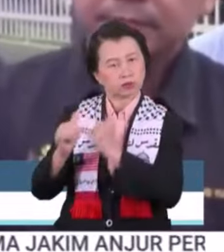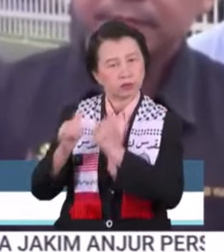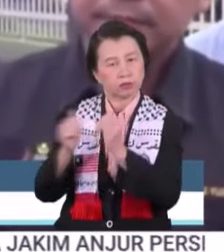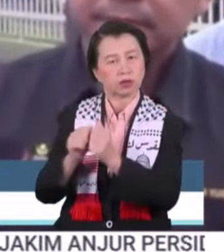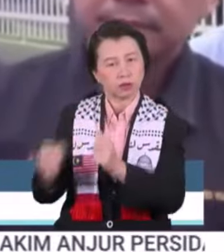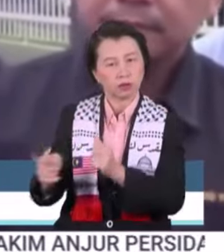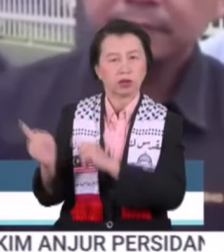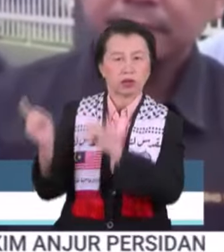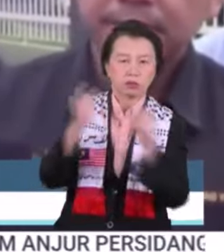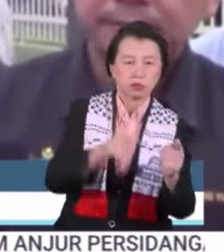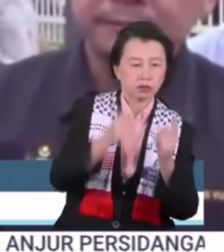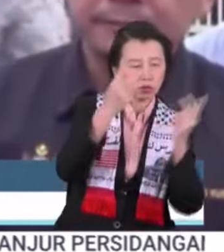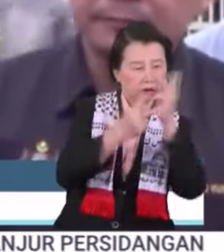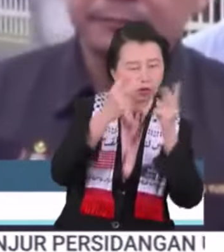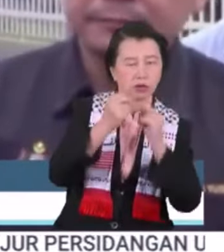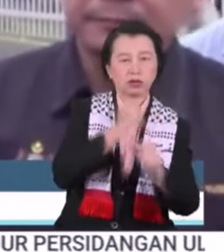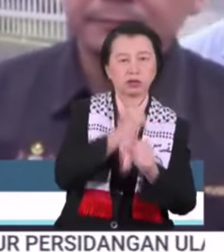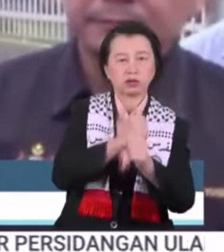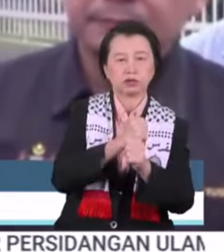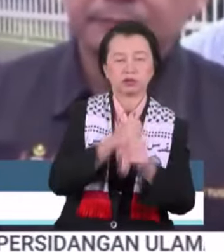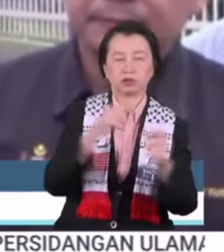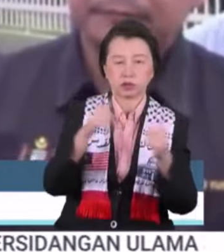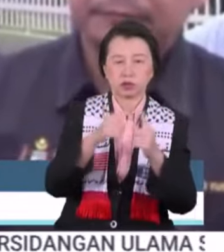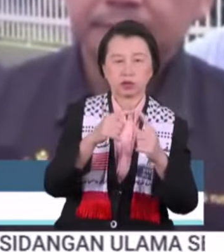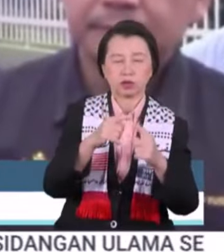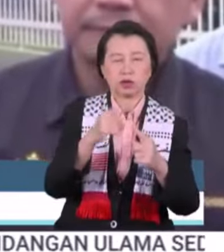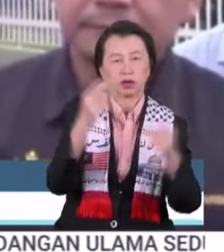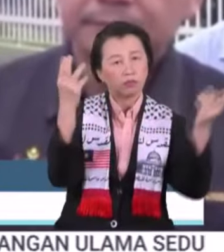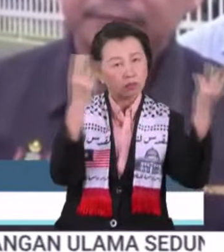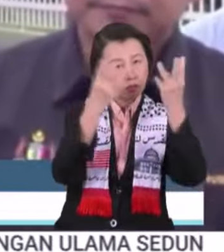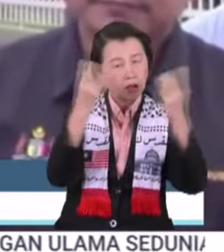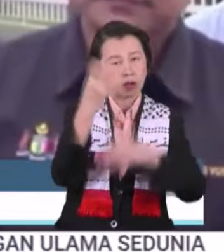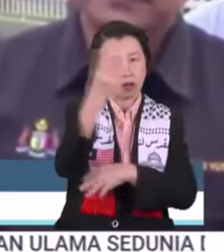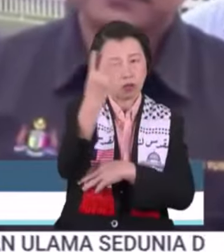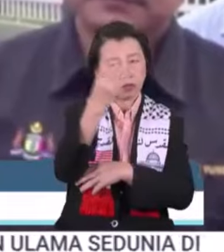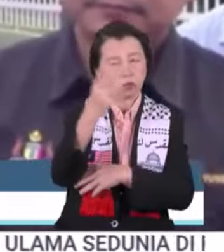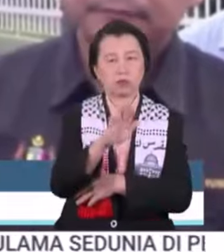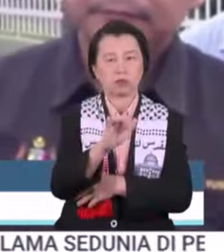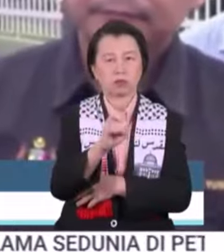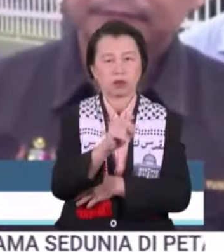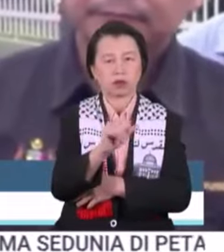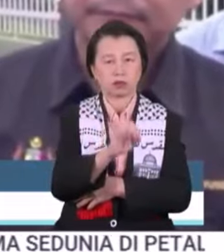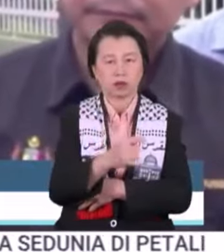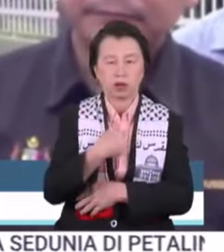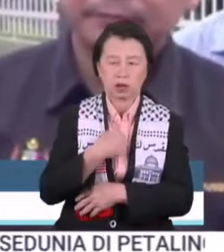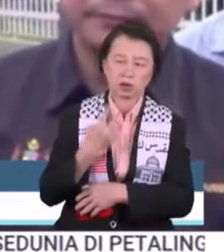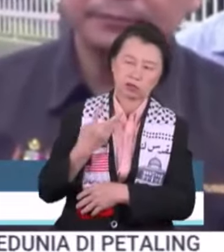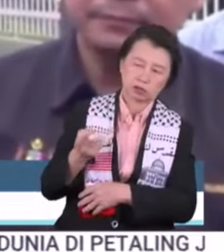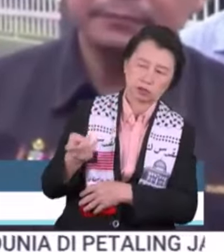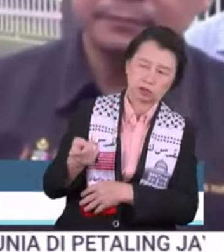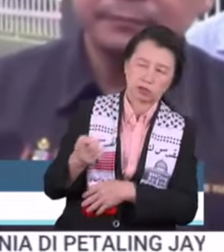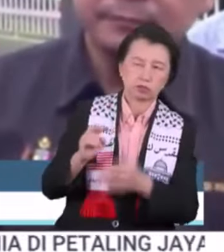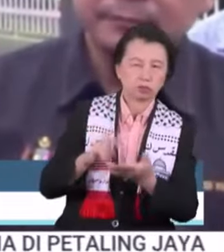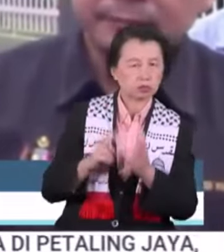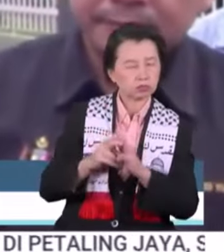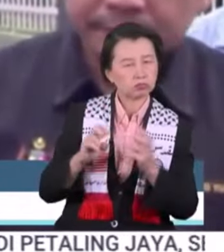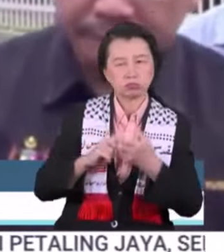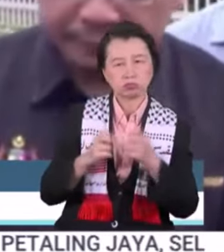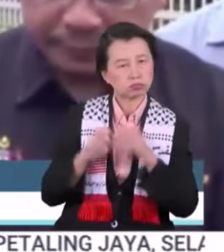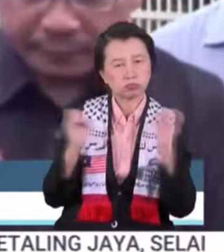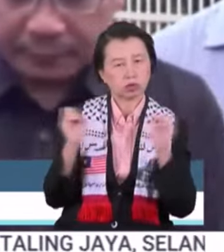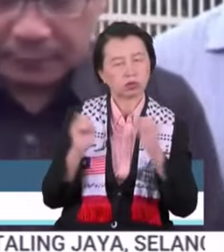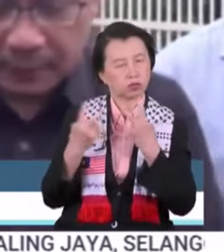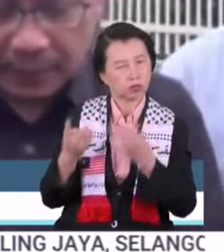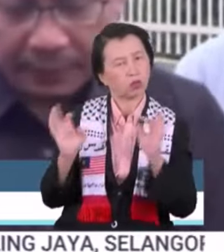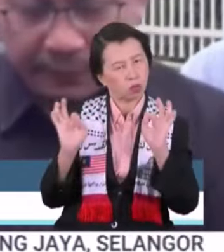siri lawatan kerja ke panggung bangsawan, saya tidak nampak menunjukkan sebarang isyarat pemergian beliau